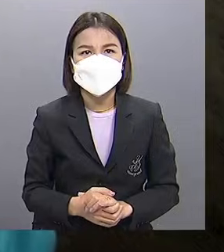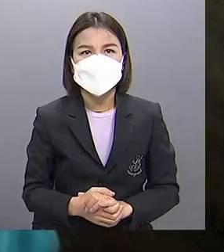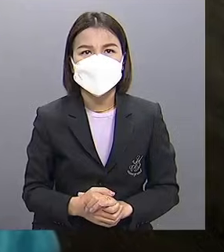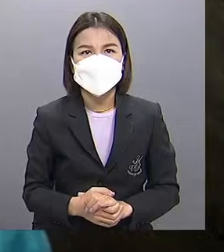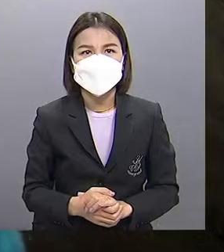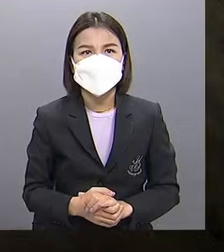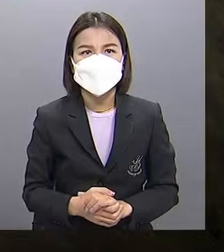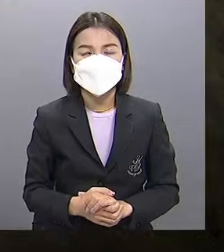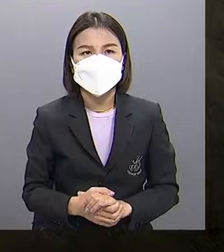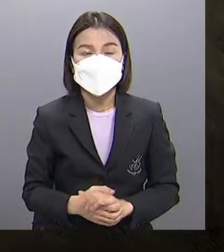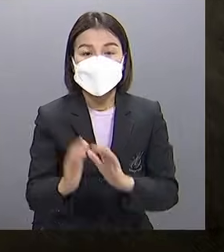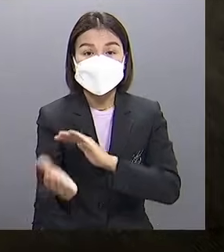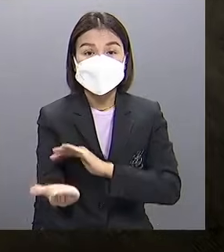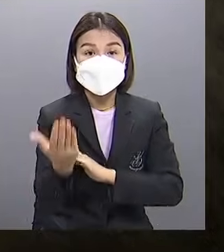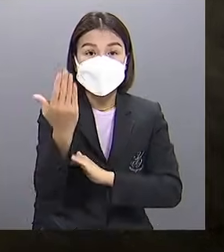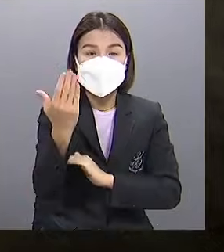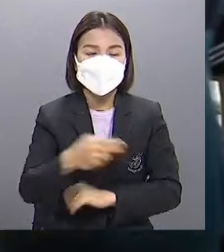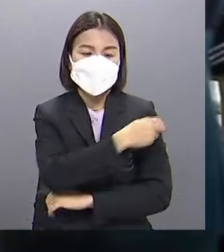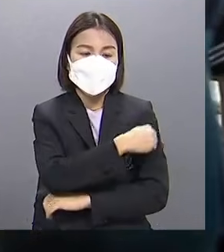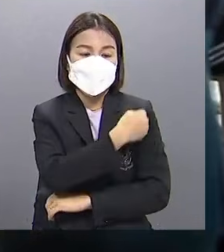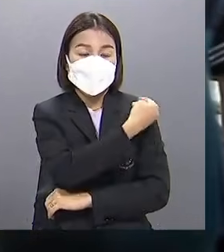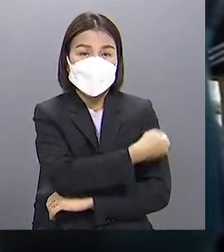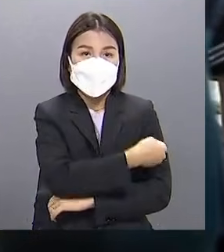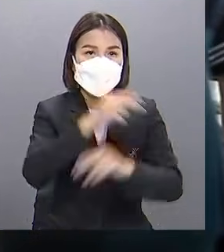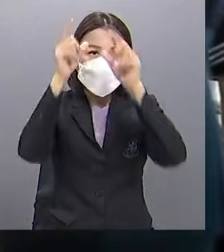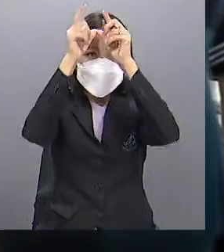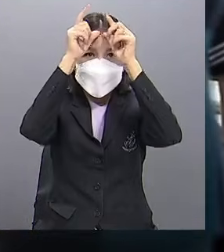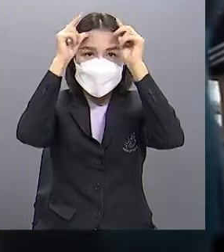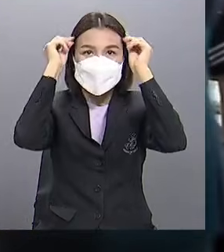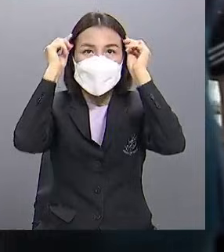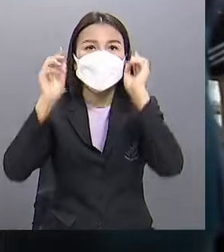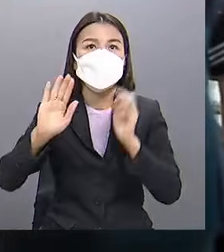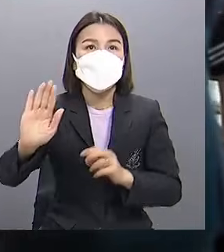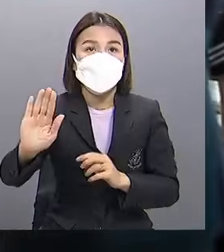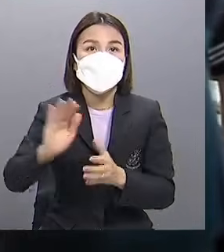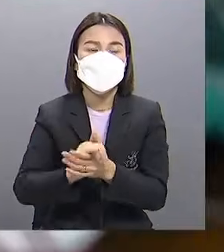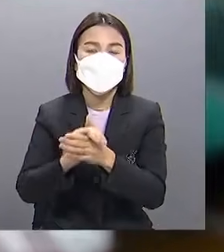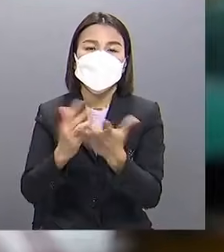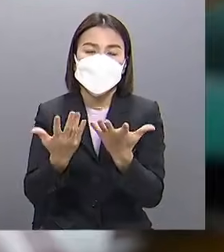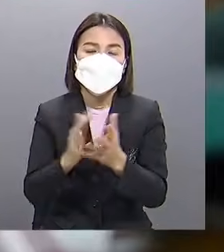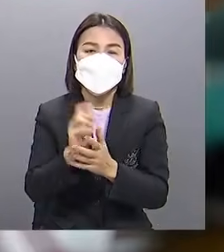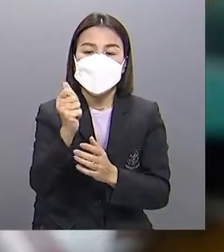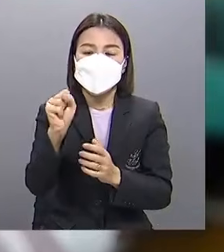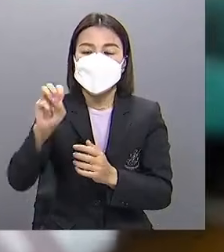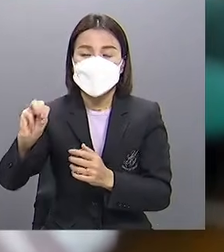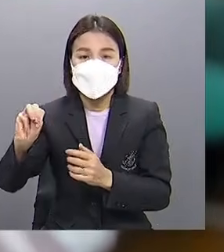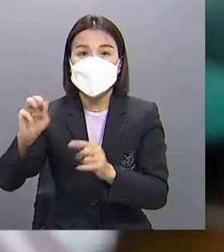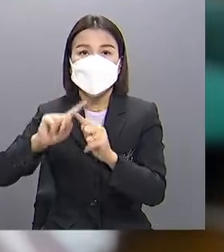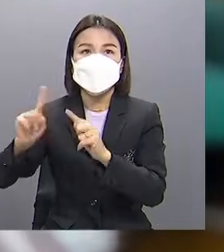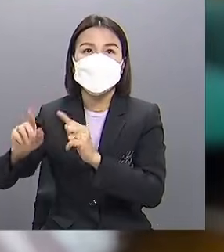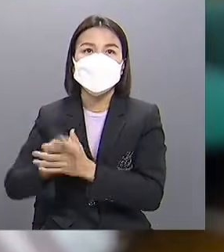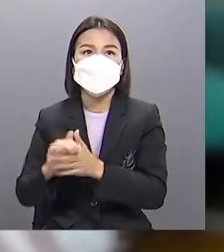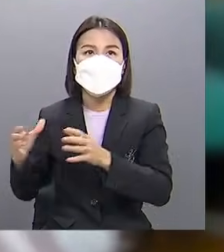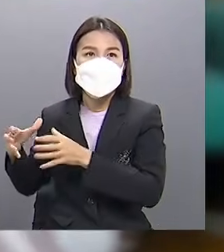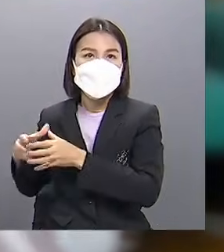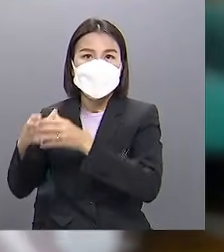เช้านี้ทีมแพทย์พยาบาลโรงพยาบาลแม่สอดและเจ้าหน้าที่อสม.ได้ร่วมกันลงพื้นที่ชุมชนประ